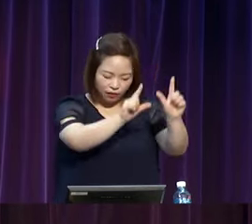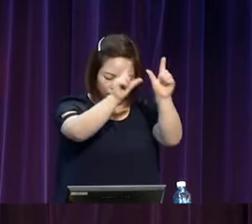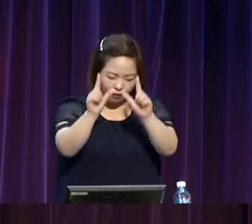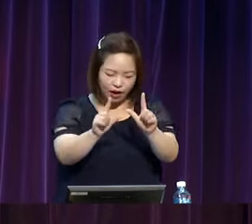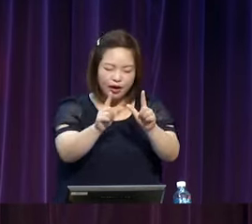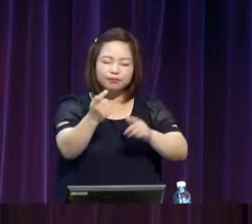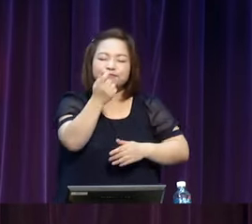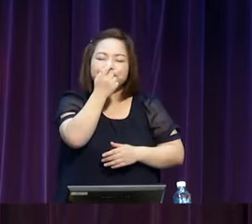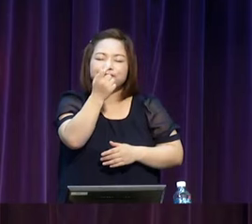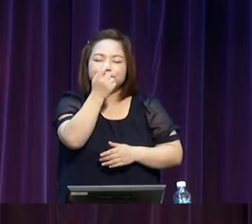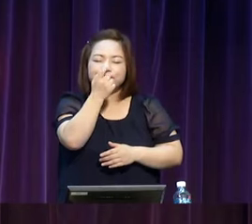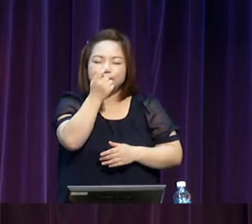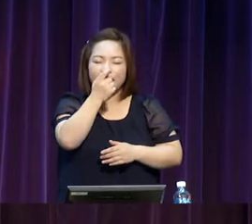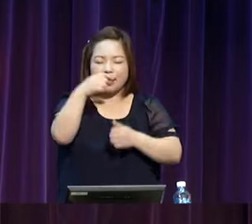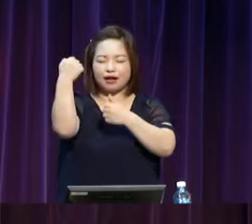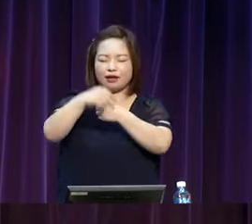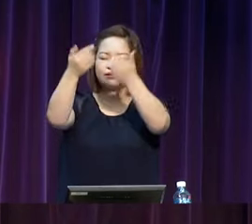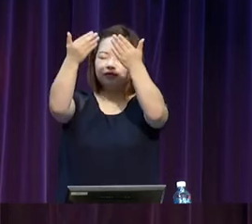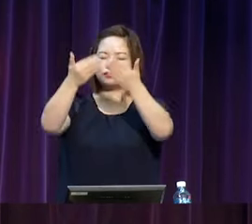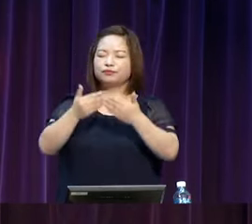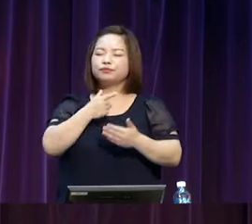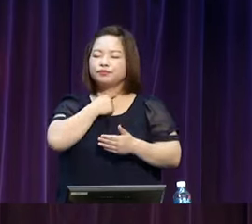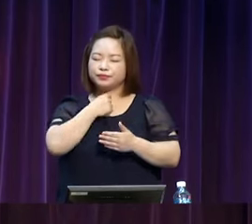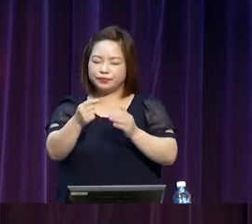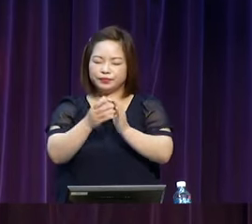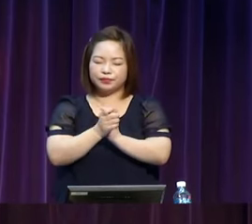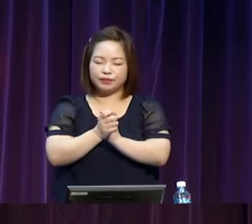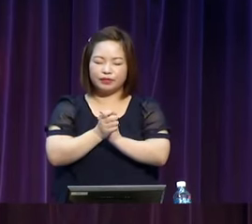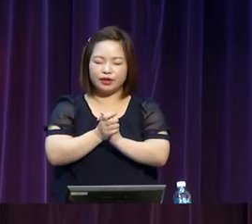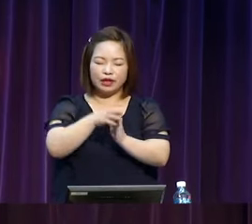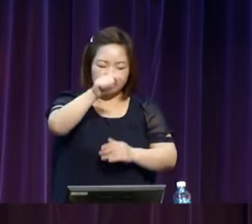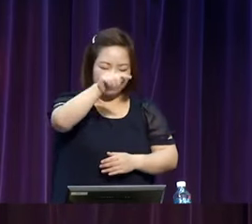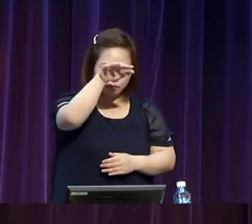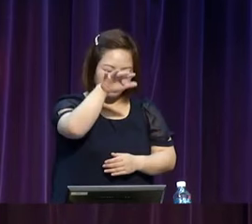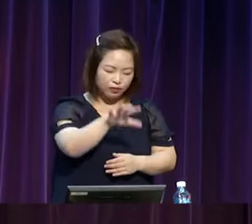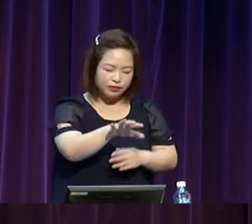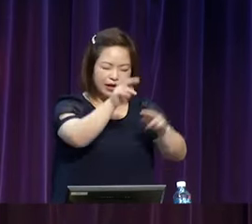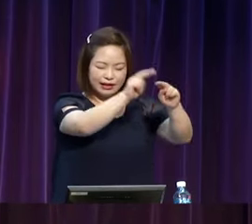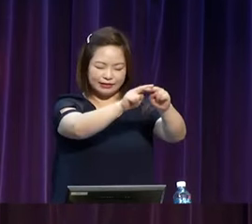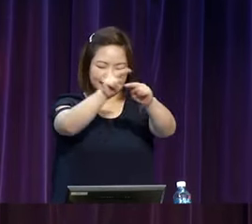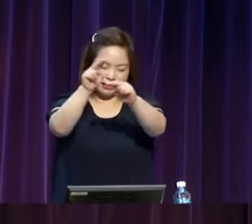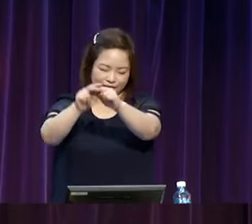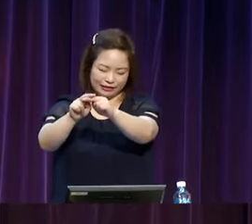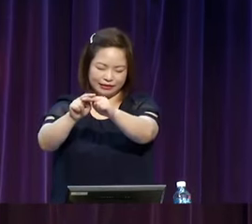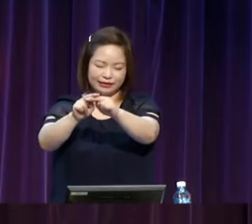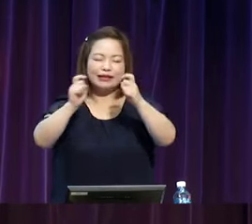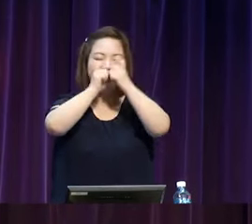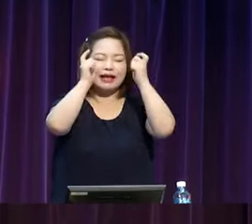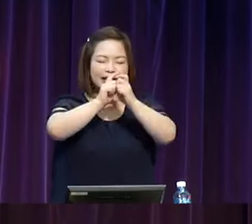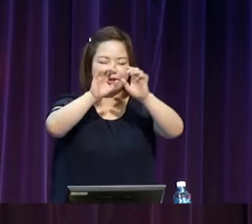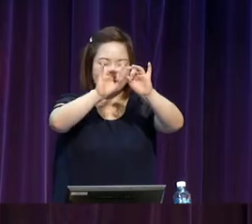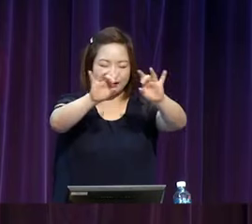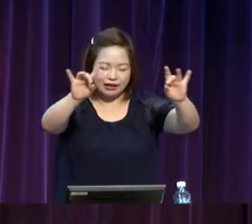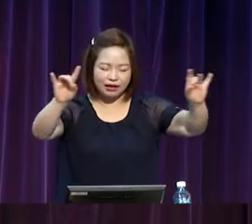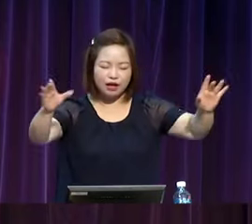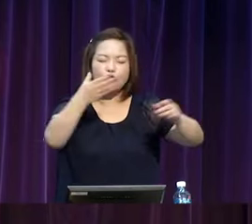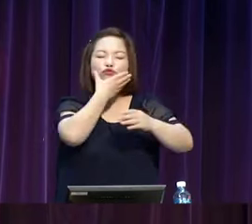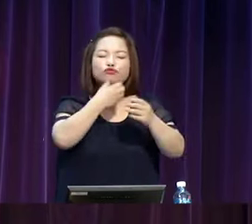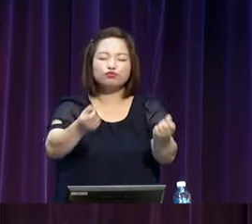통해서 배우기를 원합니다. 이 자리에 함께하고 있는 우리 모두 하나님 축복해